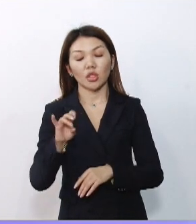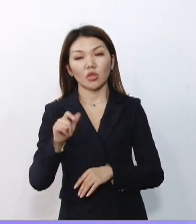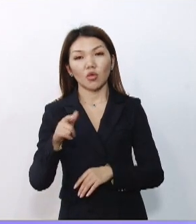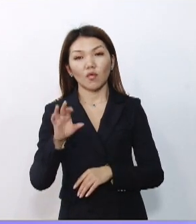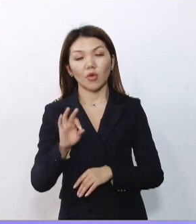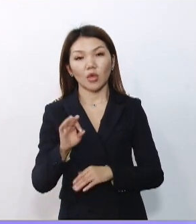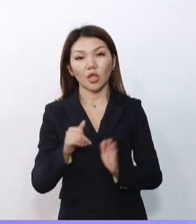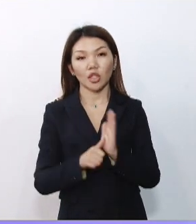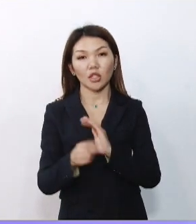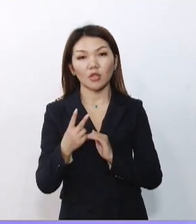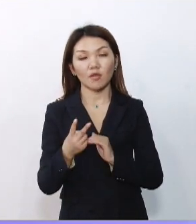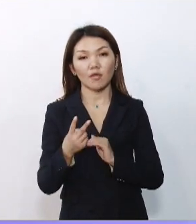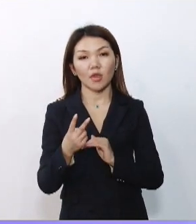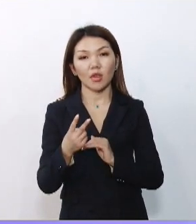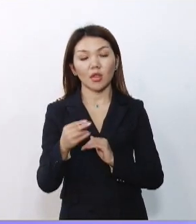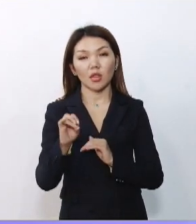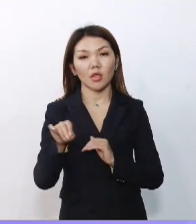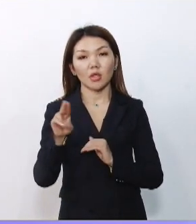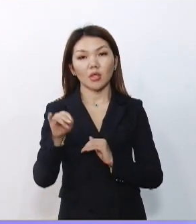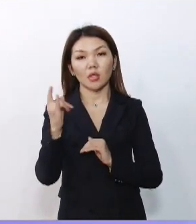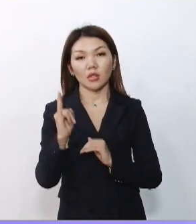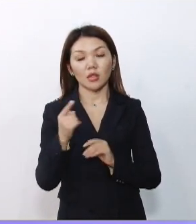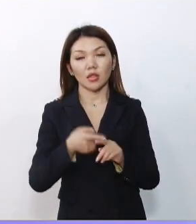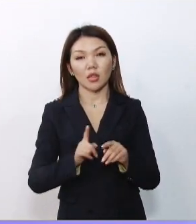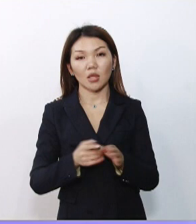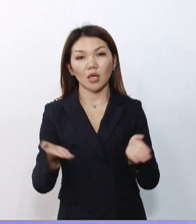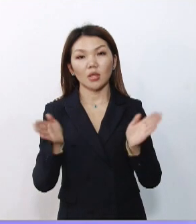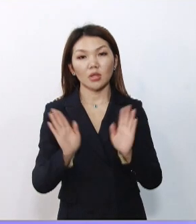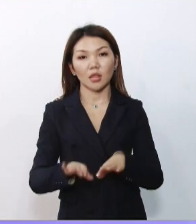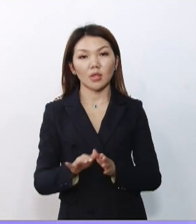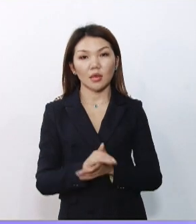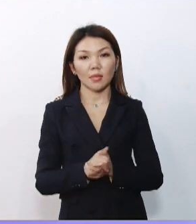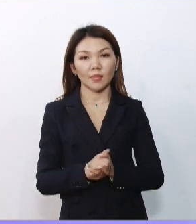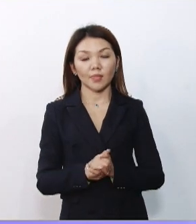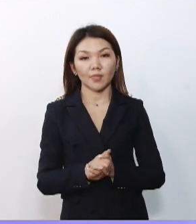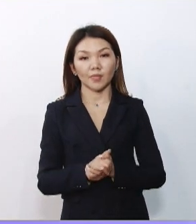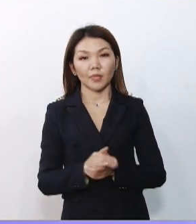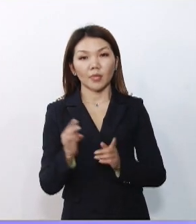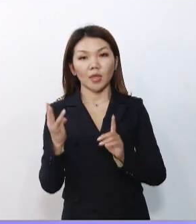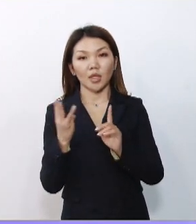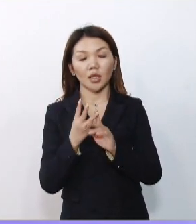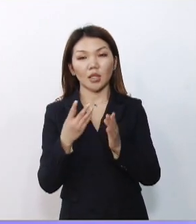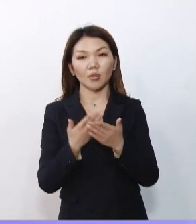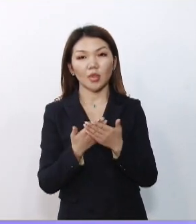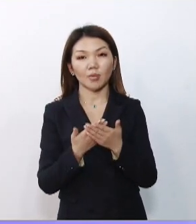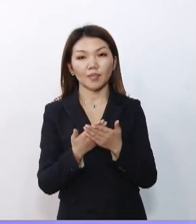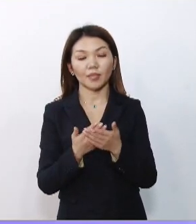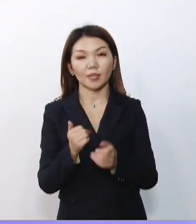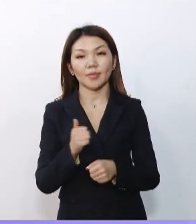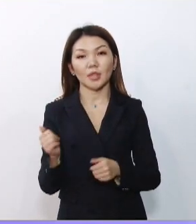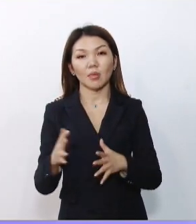единицы показывают остаток. Третий пример.